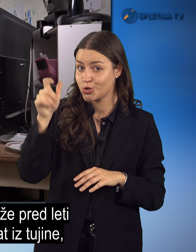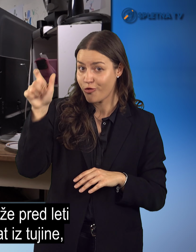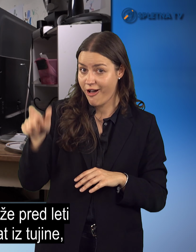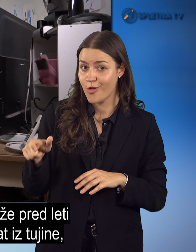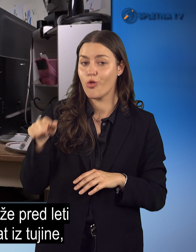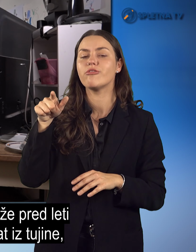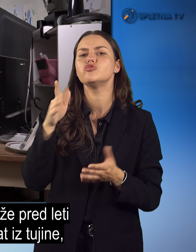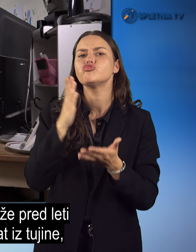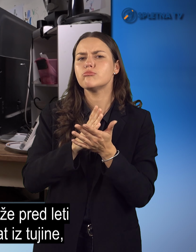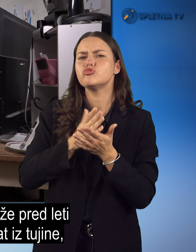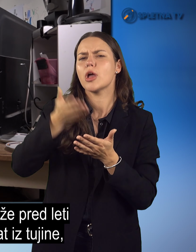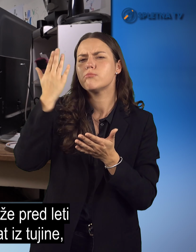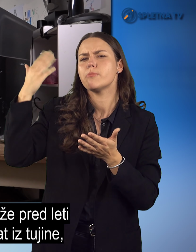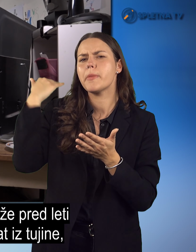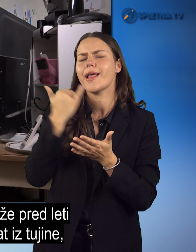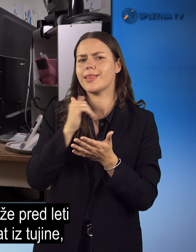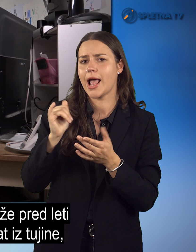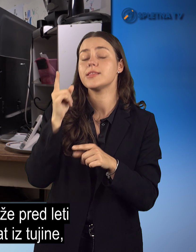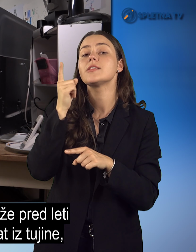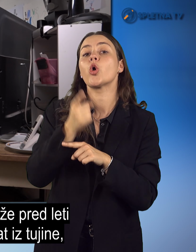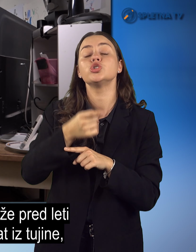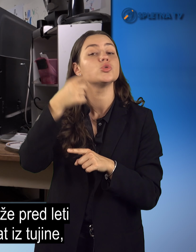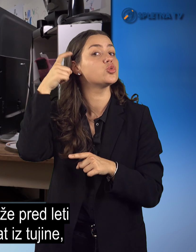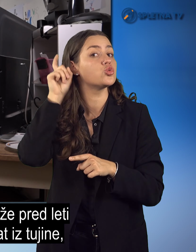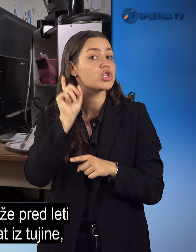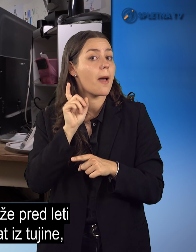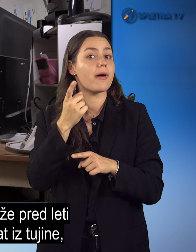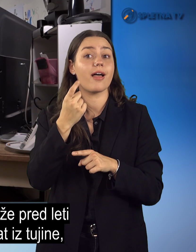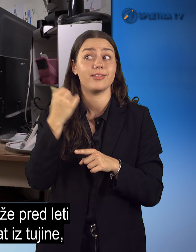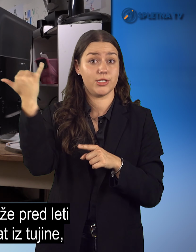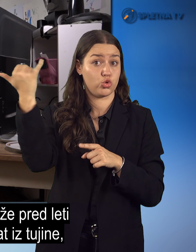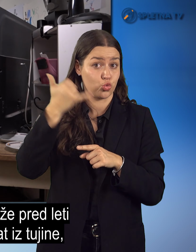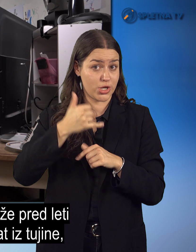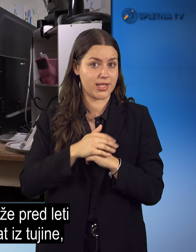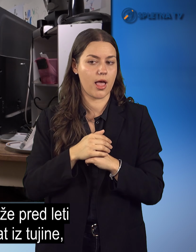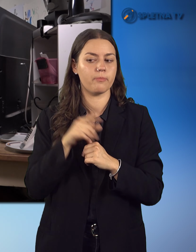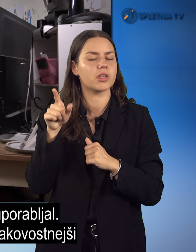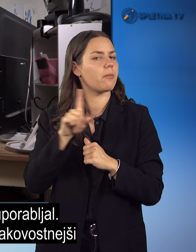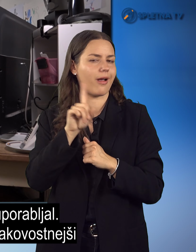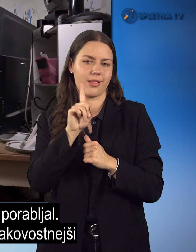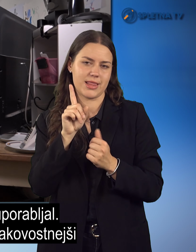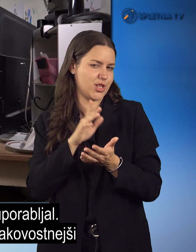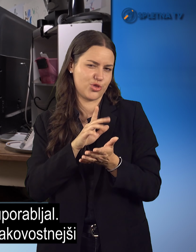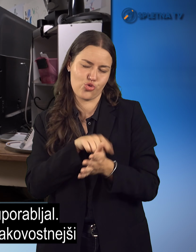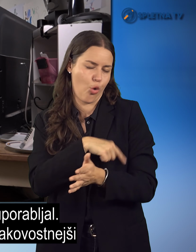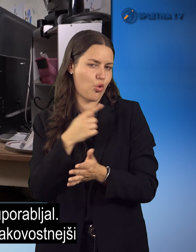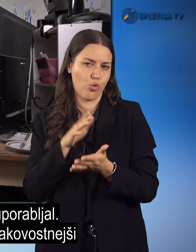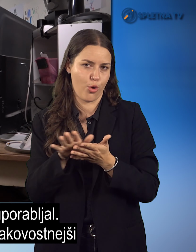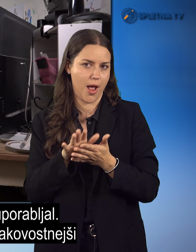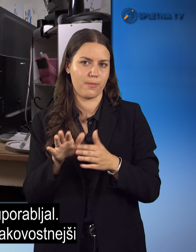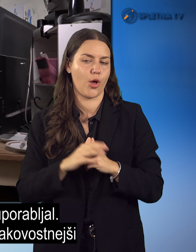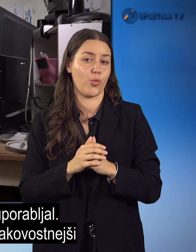Janez Jovanovič je že pred leti naročil slušni aparat iz tujine, ki pa ga ni dolgo uporabljal.